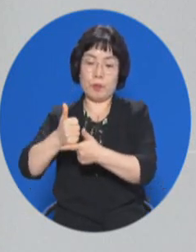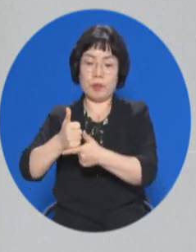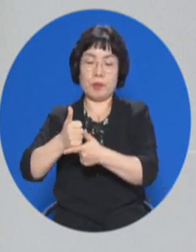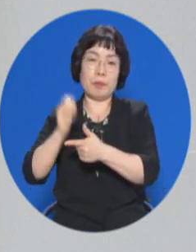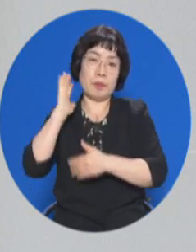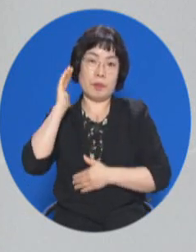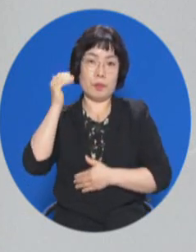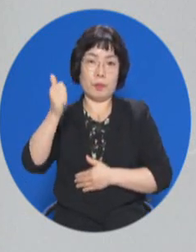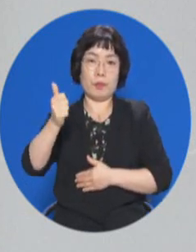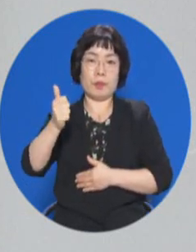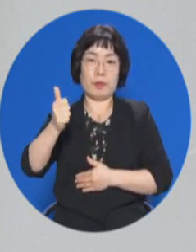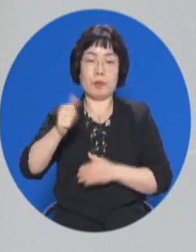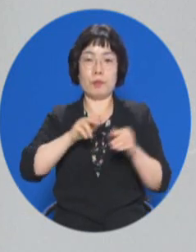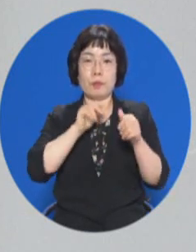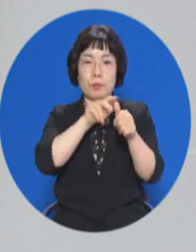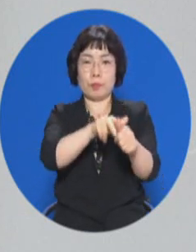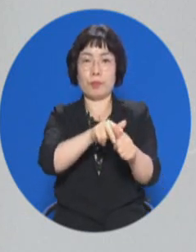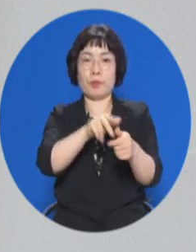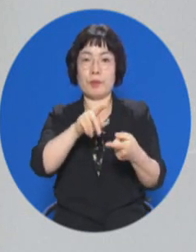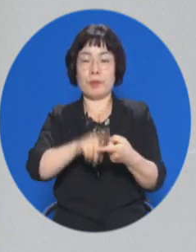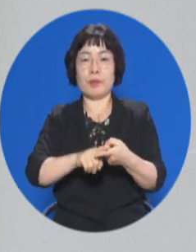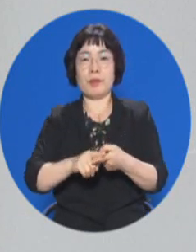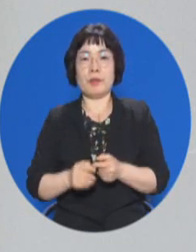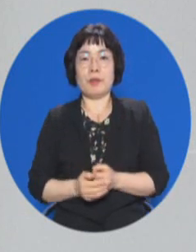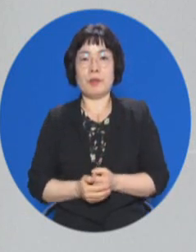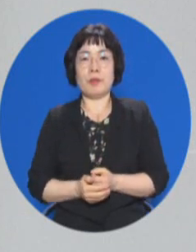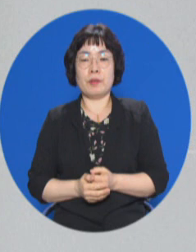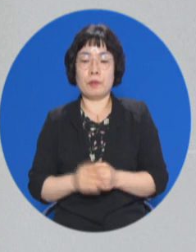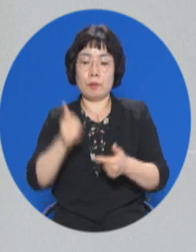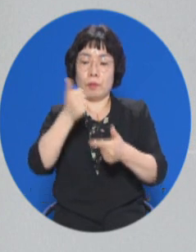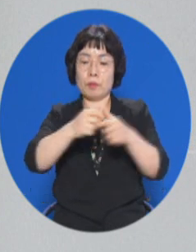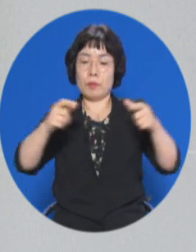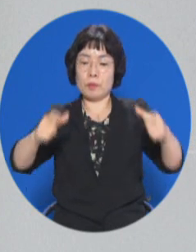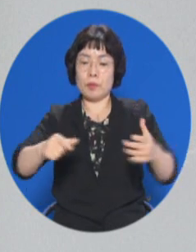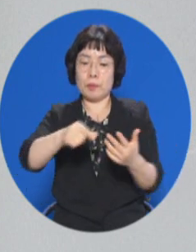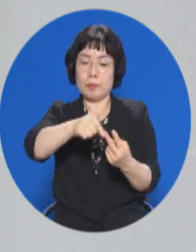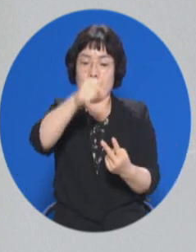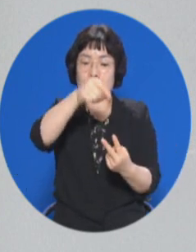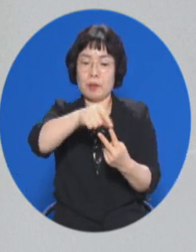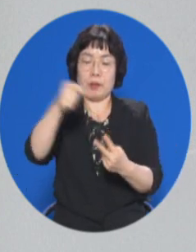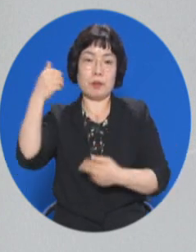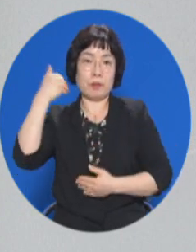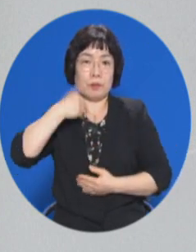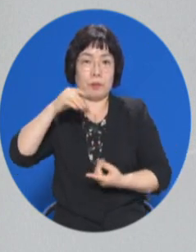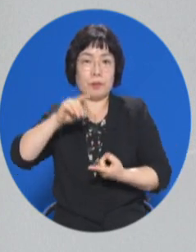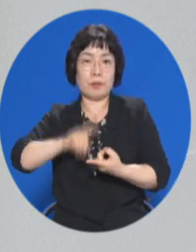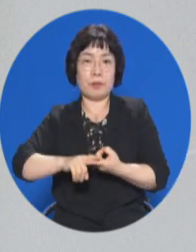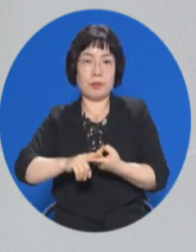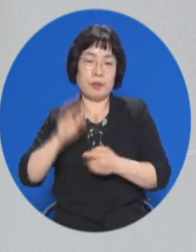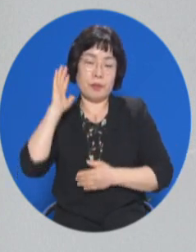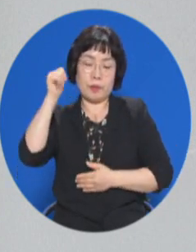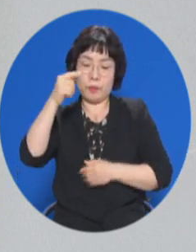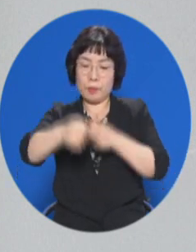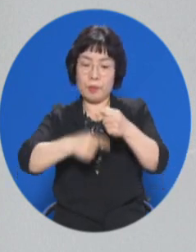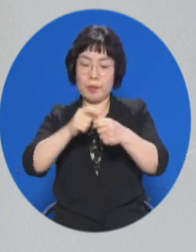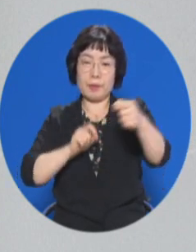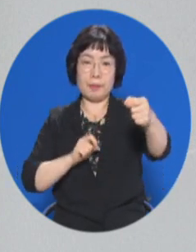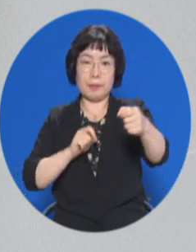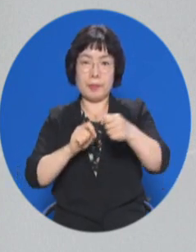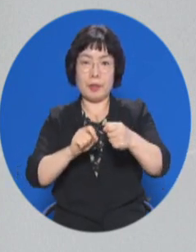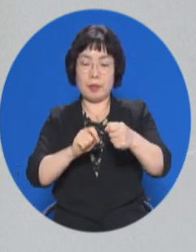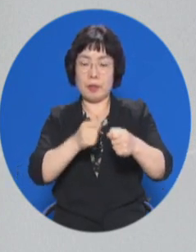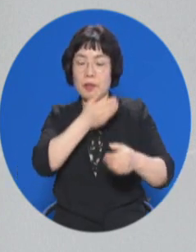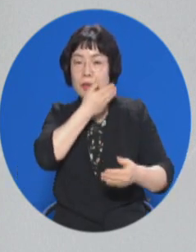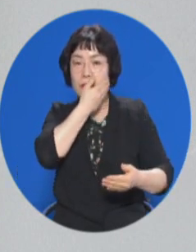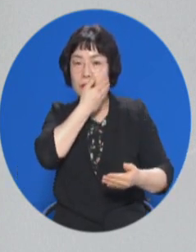비호남 대선 후보를 놓고 호남이 어떻게 선택할 것인가가 대선 1년 앞두고 지금